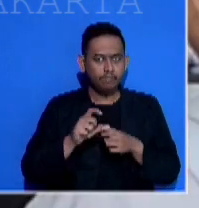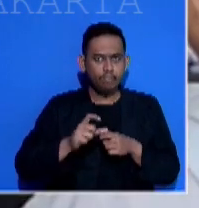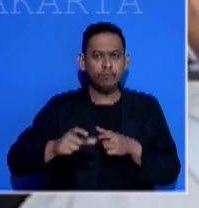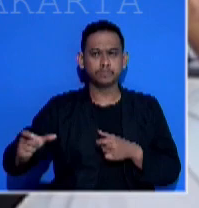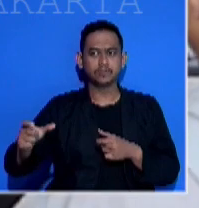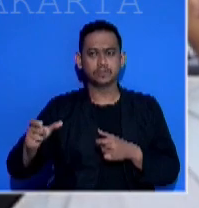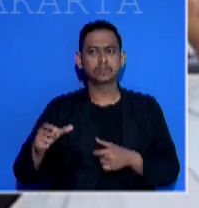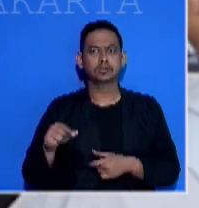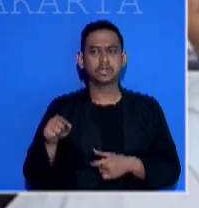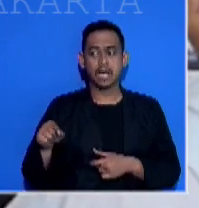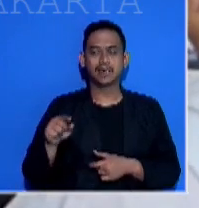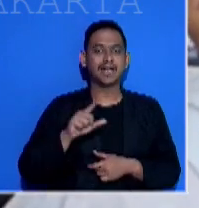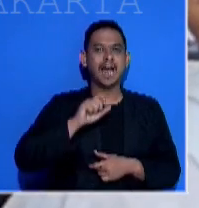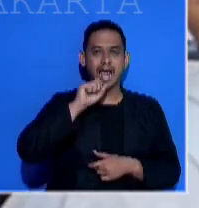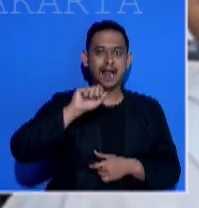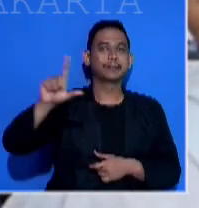Ketupat Progo berjalan lancar.